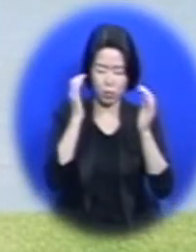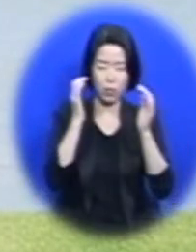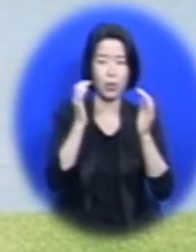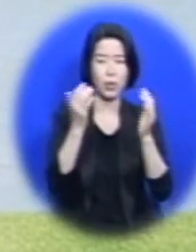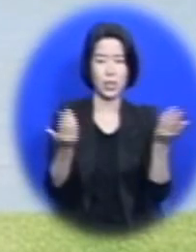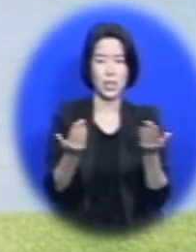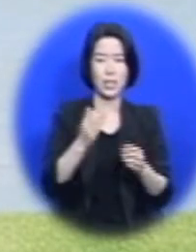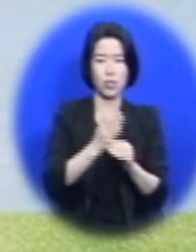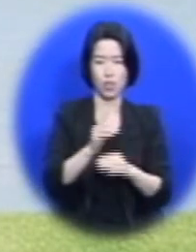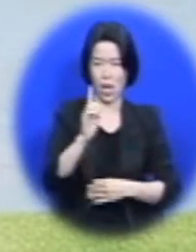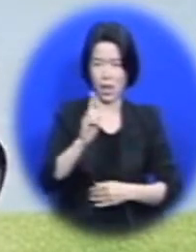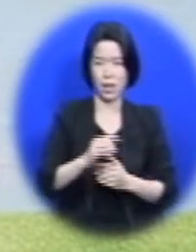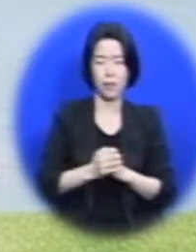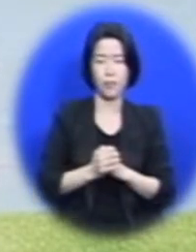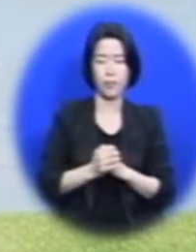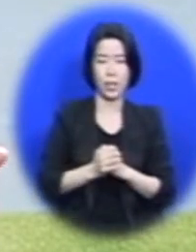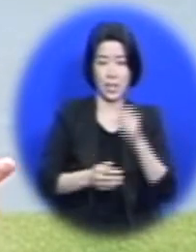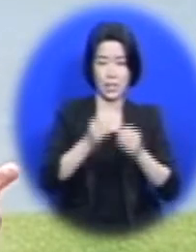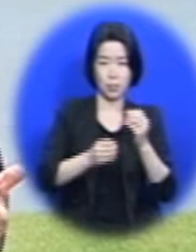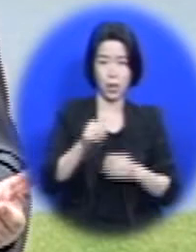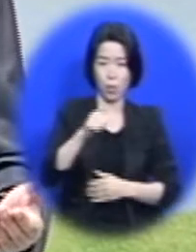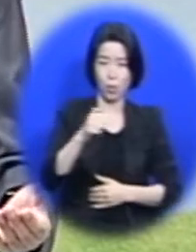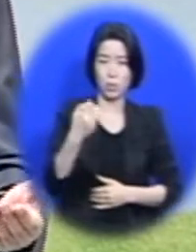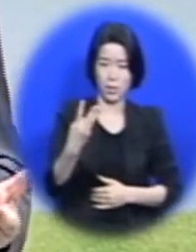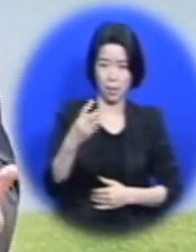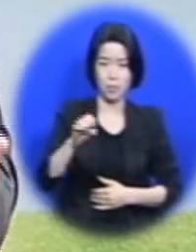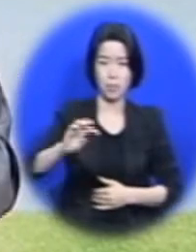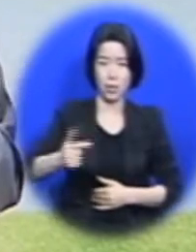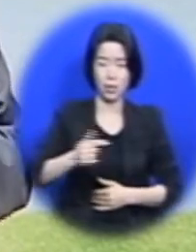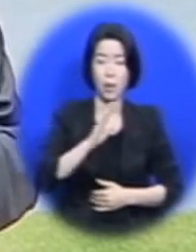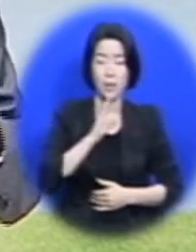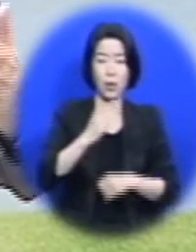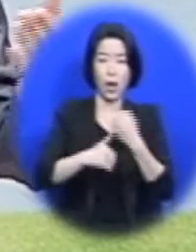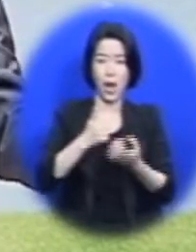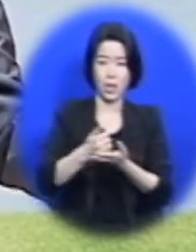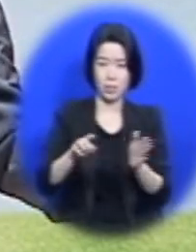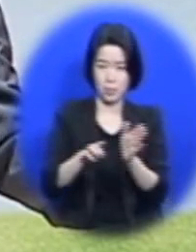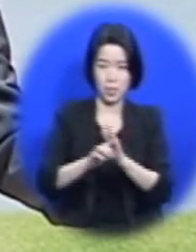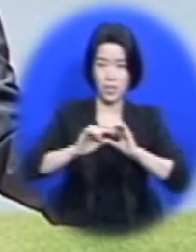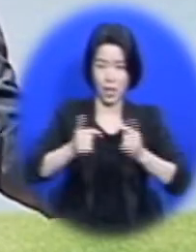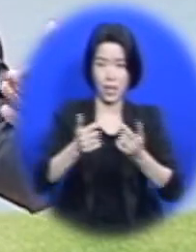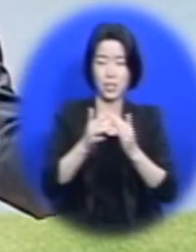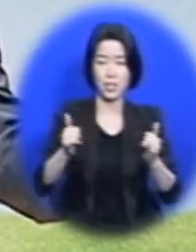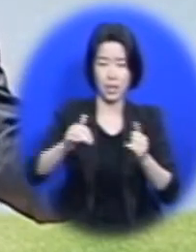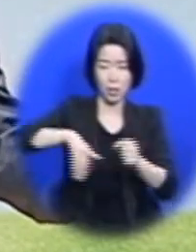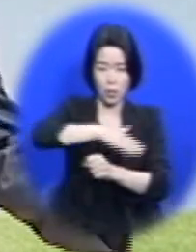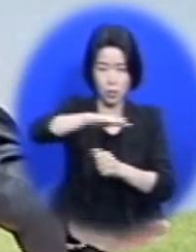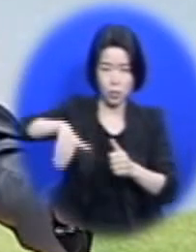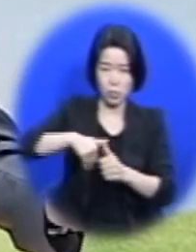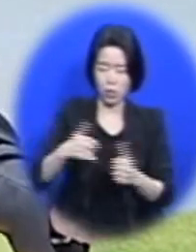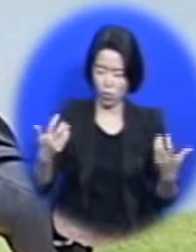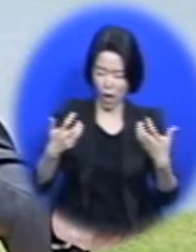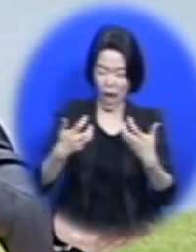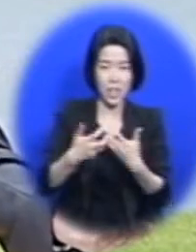중에 하나죠. 시편 53편은 바로 하나님을 믿지 않는 사람들로 주변이 꽉